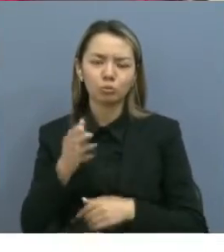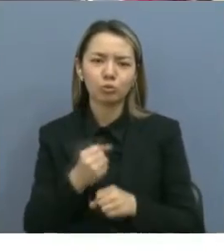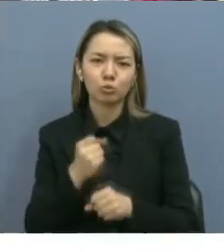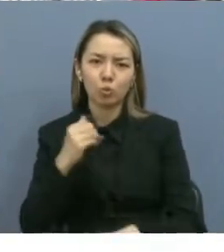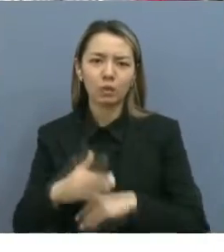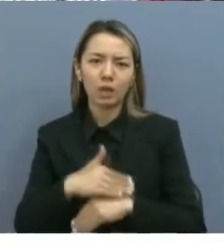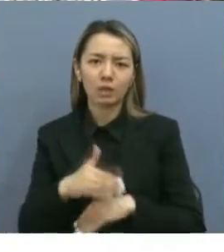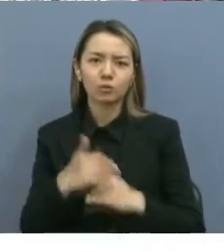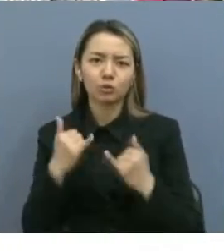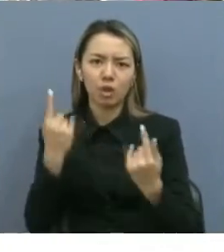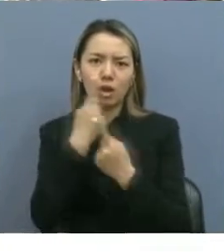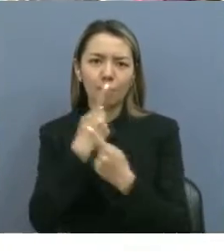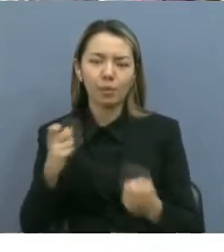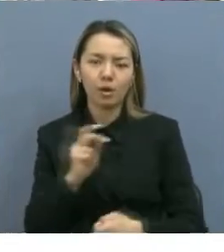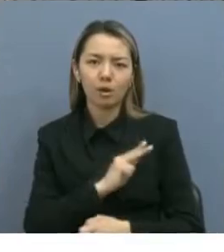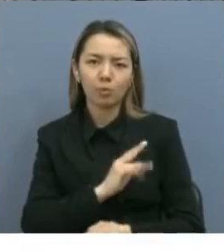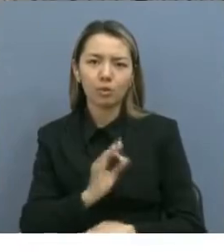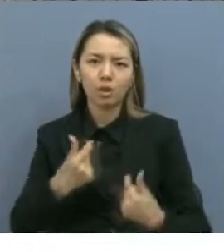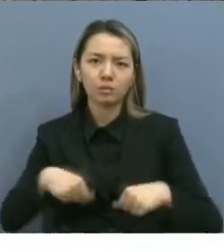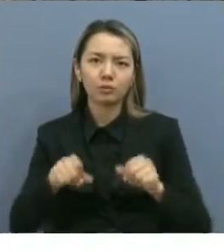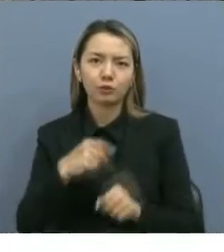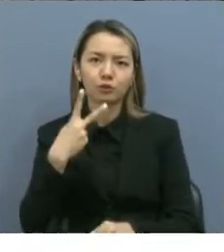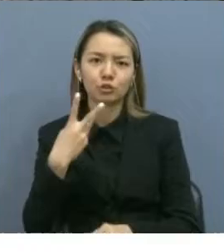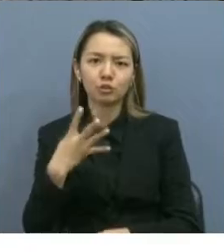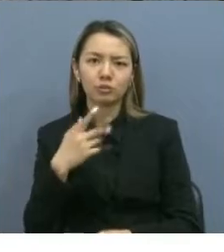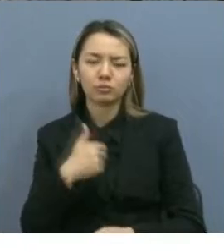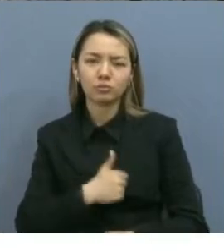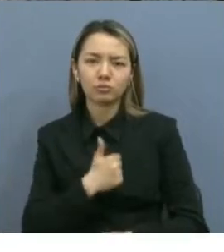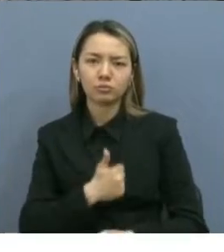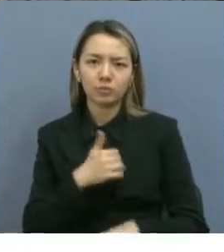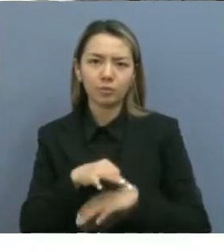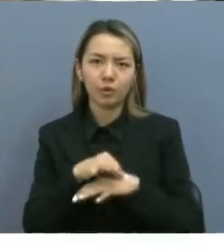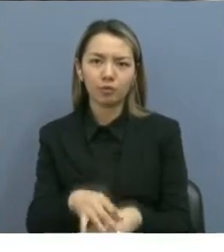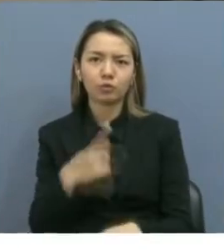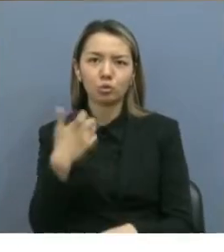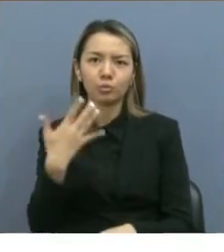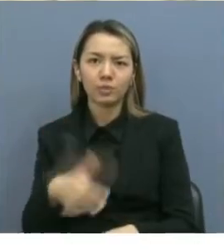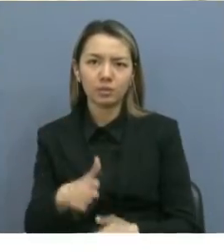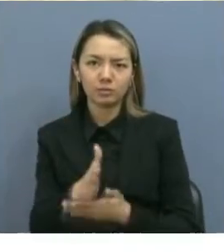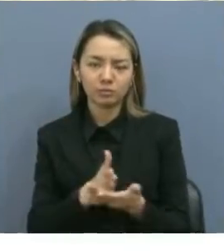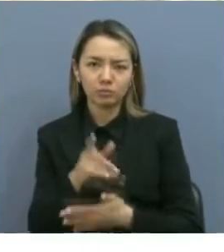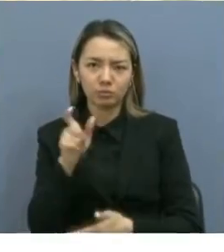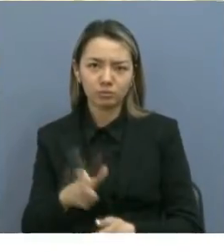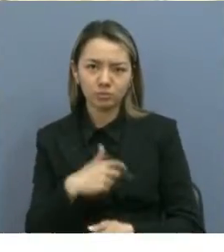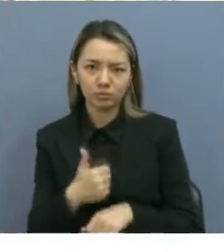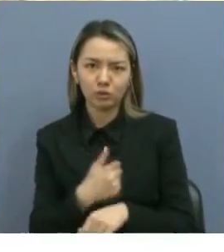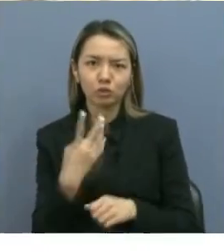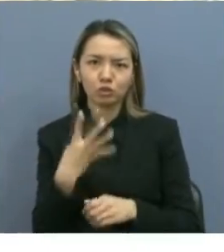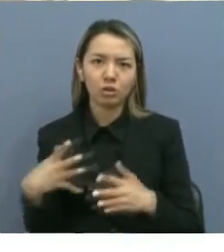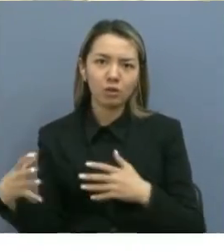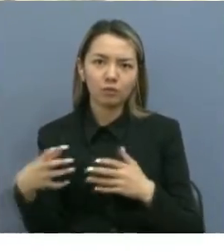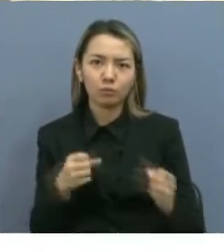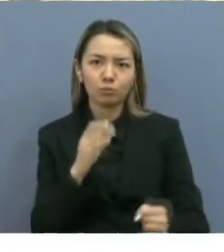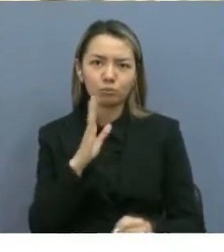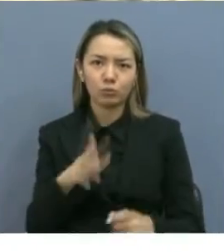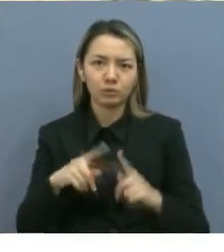енеді. Ақпараттық түсіндіру жұмыстарын ұтымды ұйымдастыру үшін 34 жасақ кезекшілікке шығуда. Бұл 150 қызметкер. Одан басқа 4 автокөлік дауыс